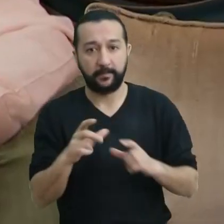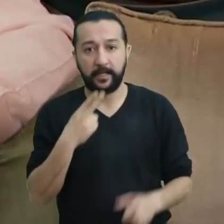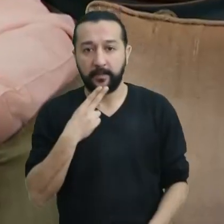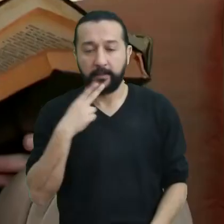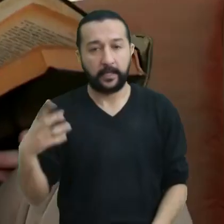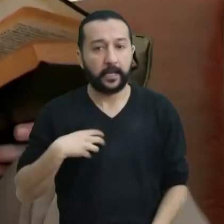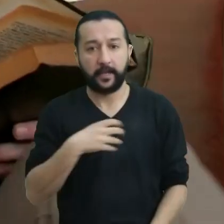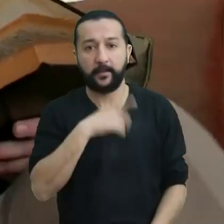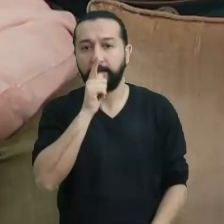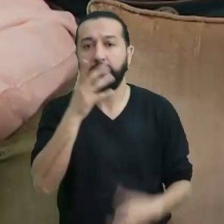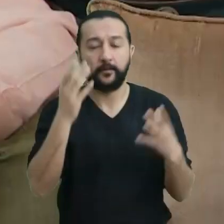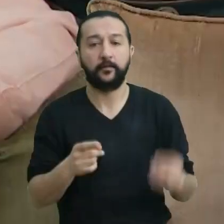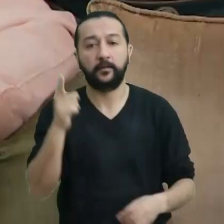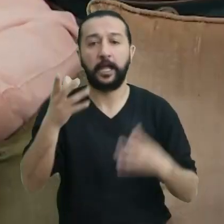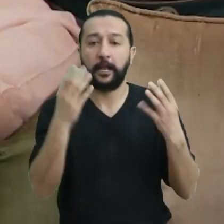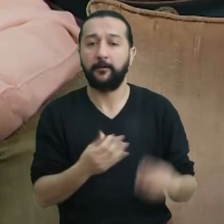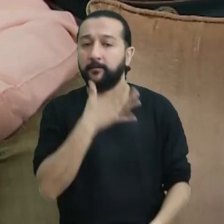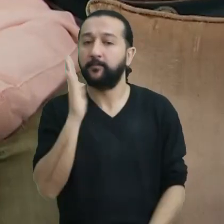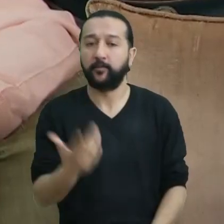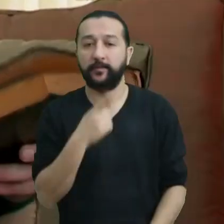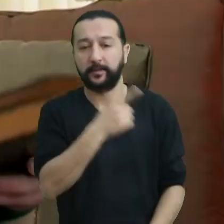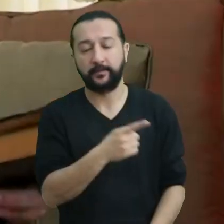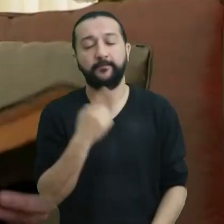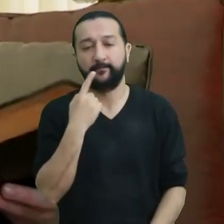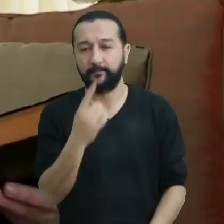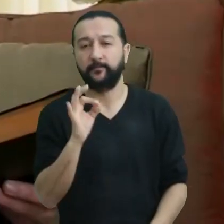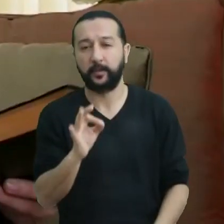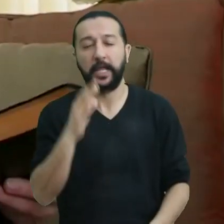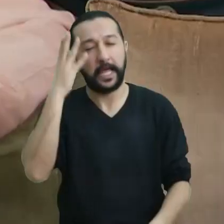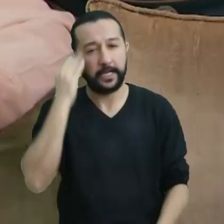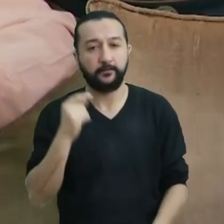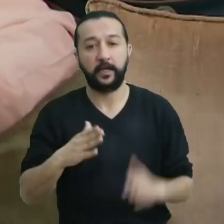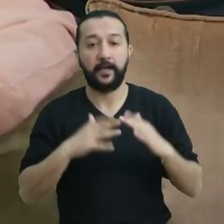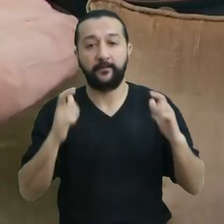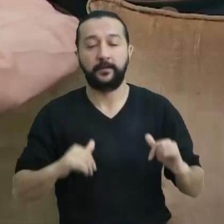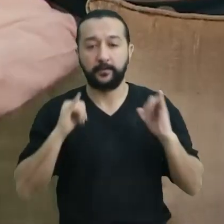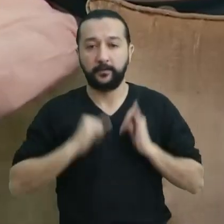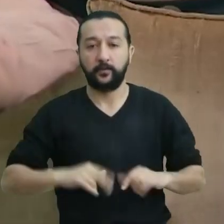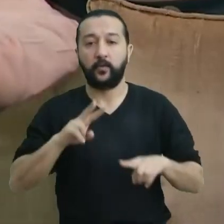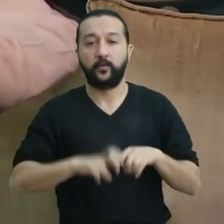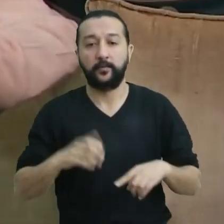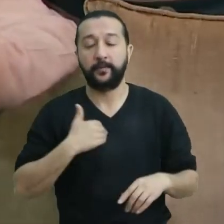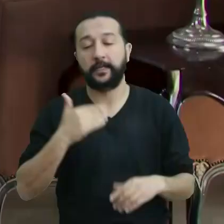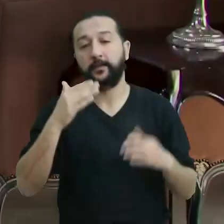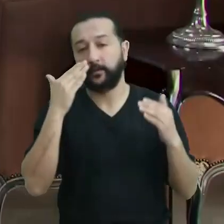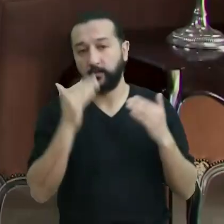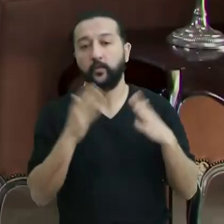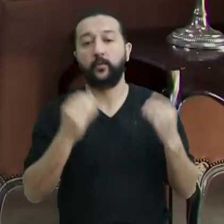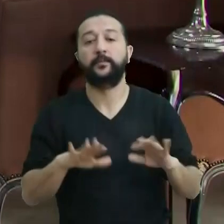sesi. Ne oldu acaba ya? Ne olduğunu bilmiyorum da Nurhan. Anlaşıldı ki bu evde huzurlu oturmak bana nasip olmayacak